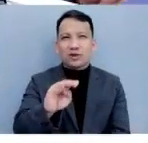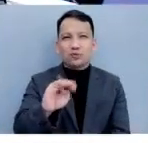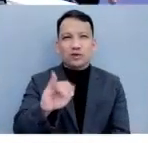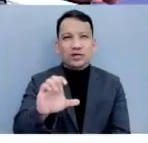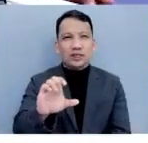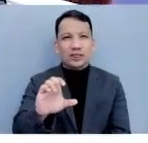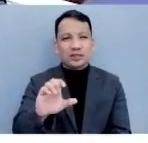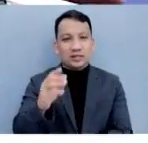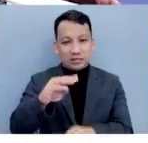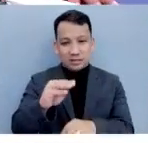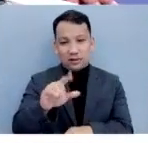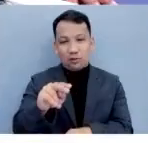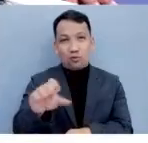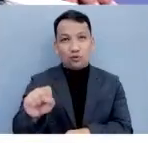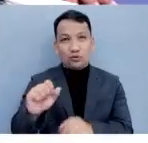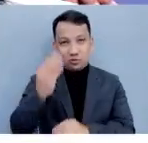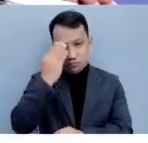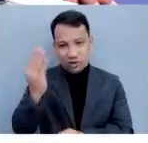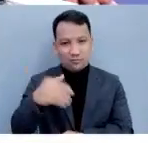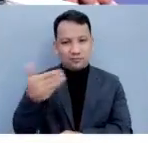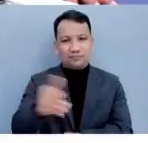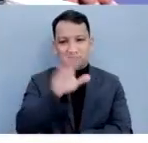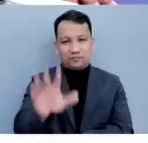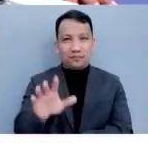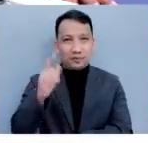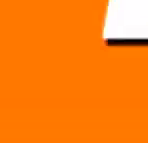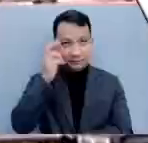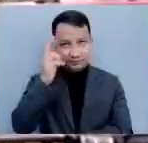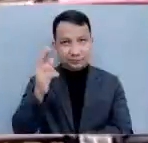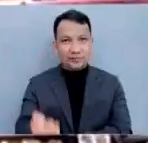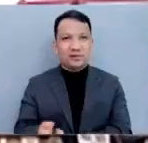Pero tuloy pa rin ang kasal. Nasa frontline ng balitang yan, si Gio Robles.